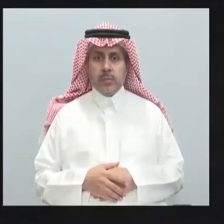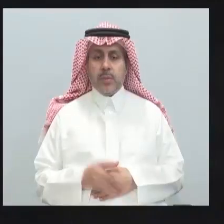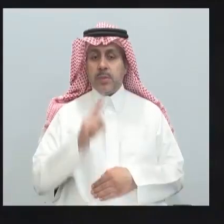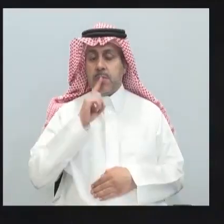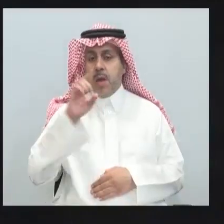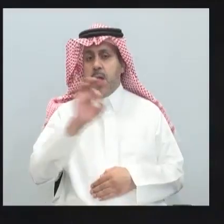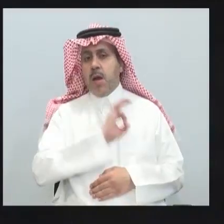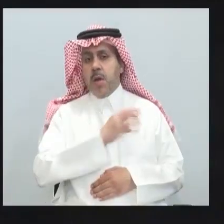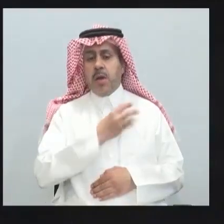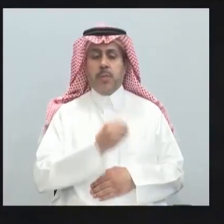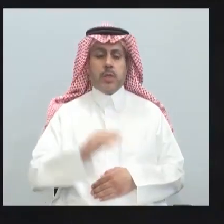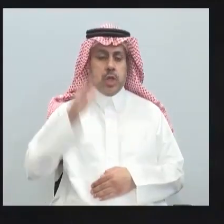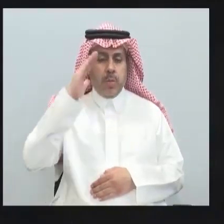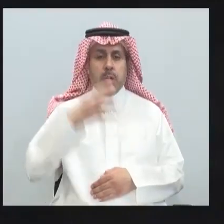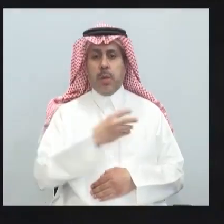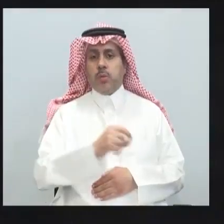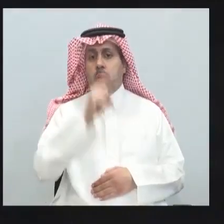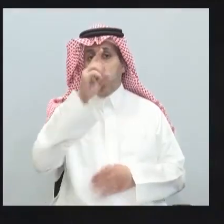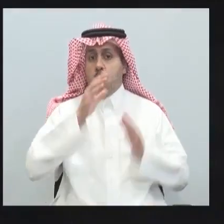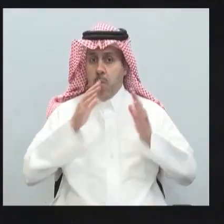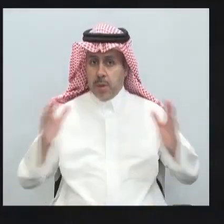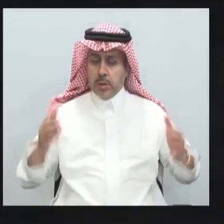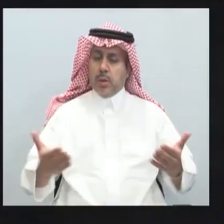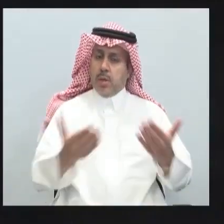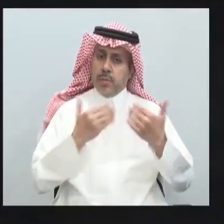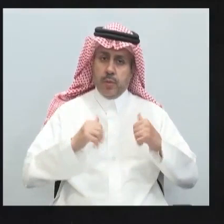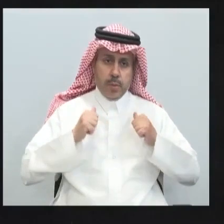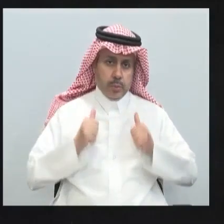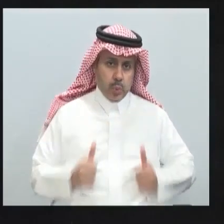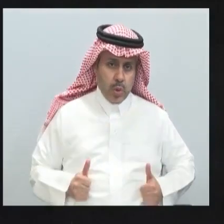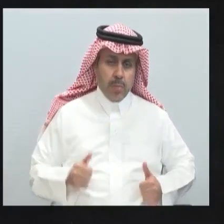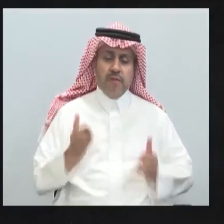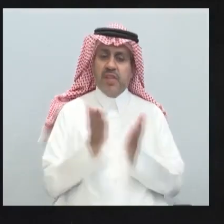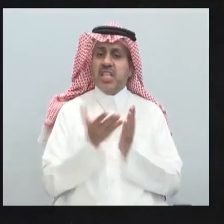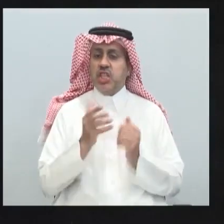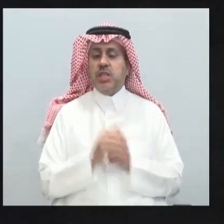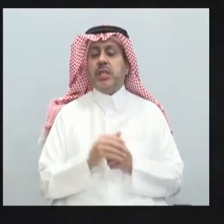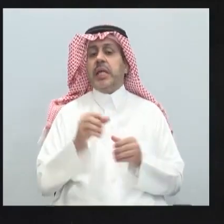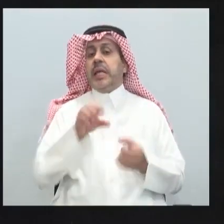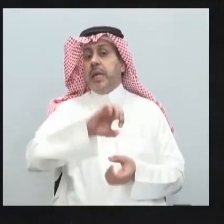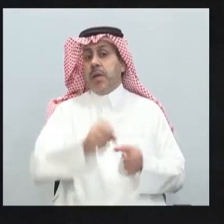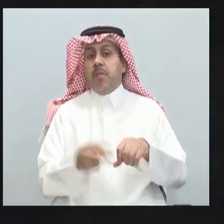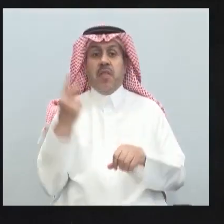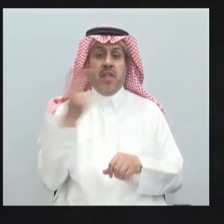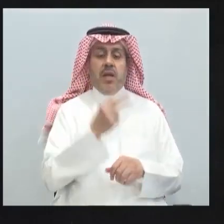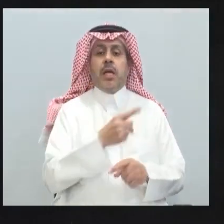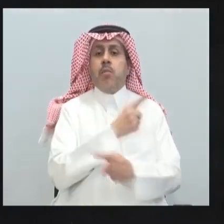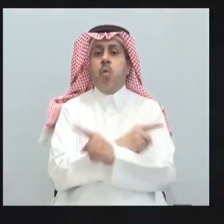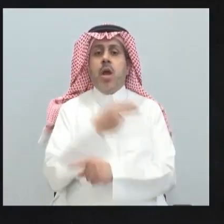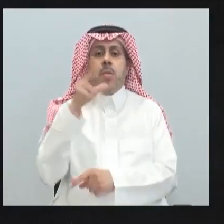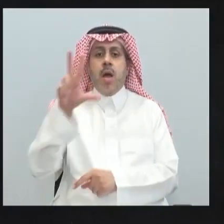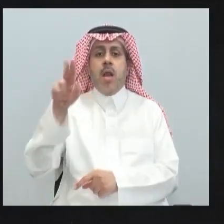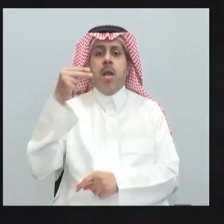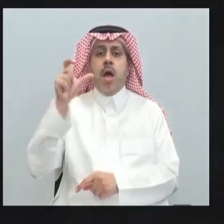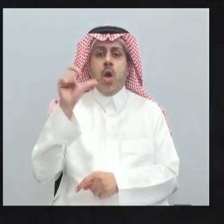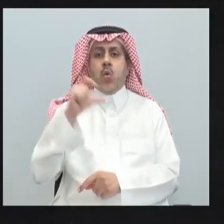بسم الله الرحمن الرحيم السلام عليكم ورحمه الله وبركاته اهلا وسهلا بكم في درس جديد من دروس كيميا 2 ا معكم معلمتكم العنود العتيبي نرحب